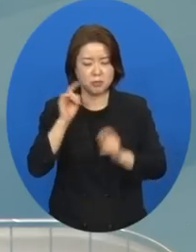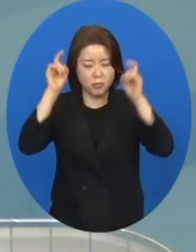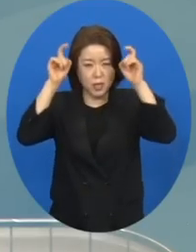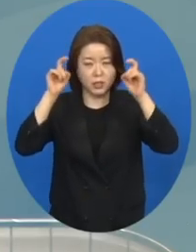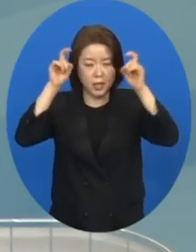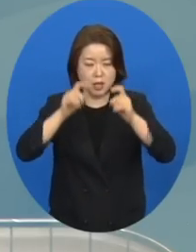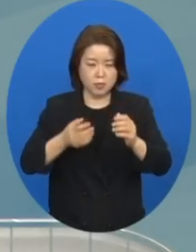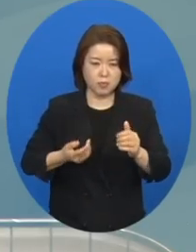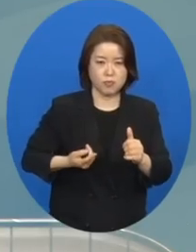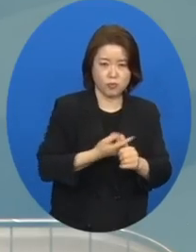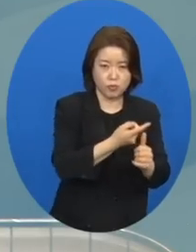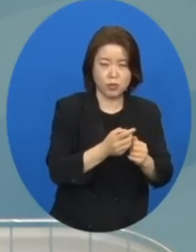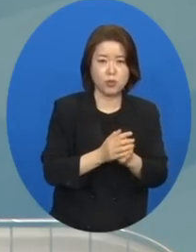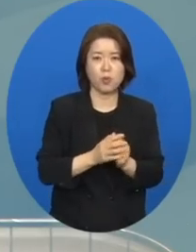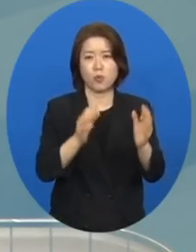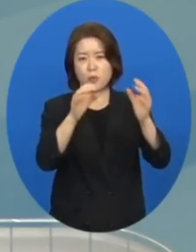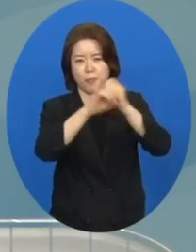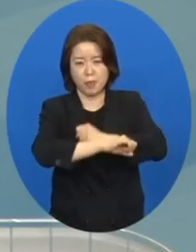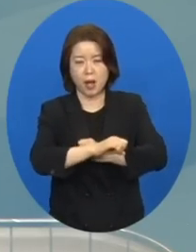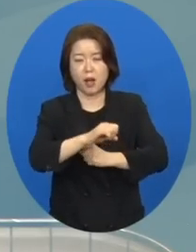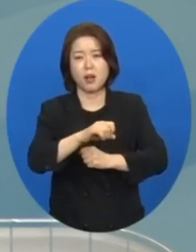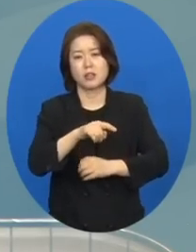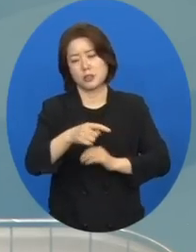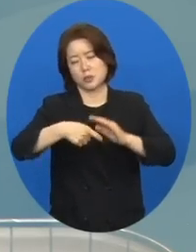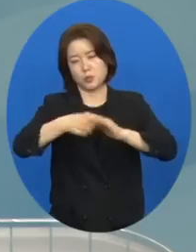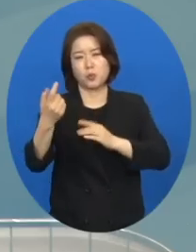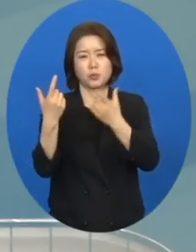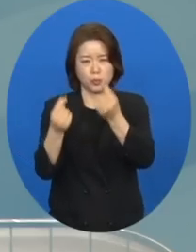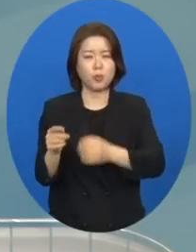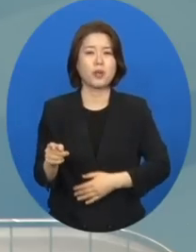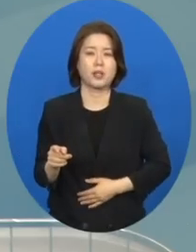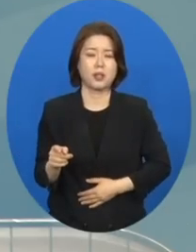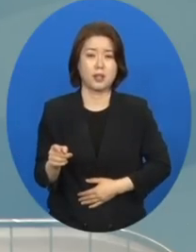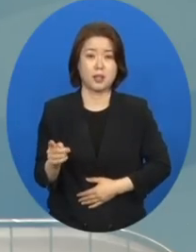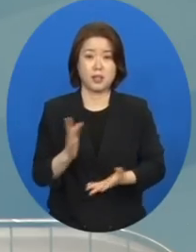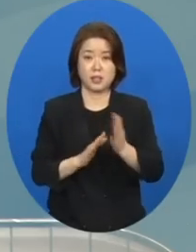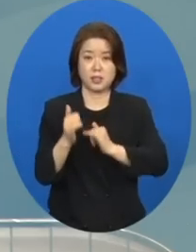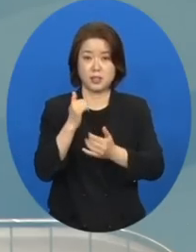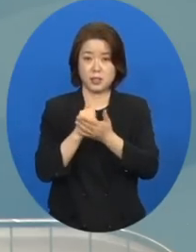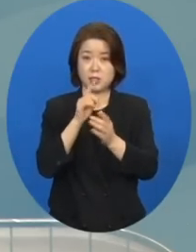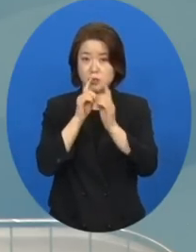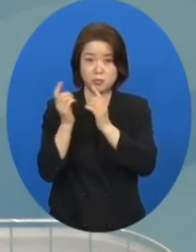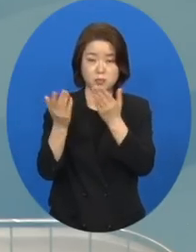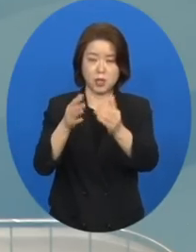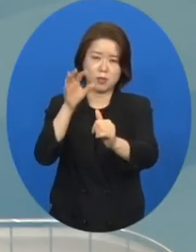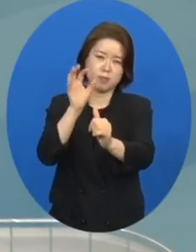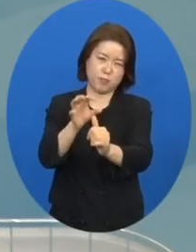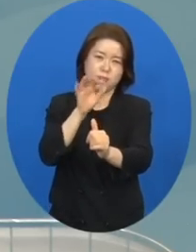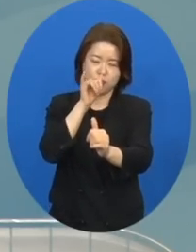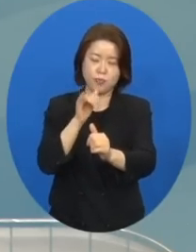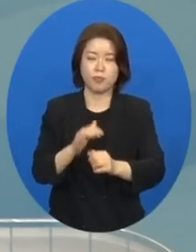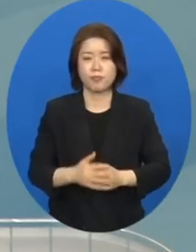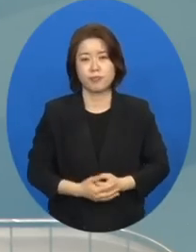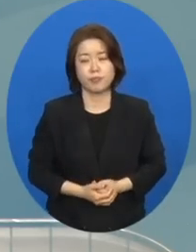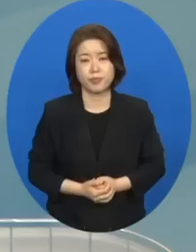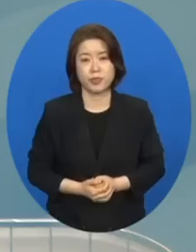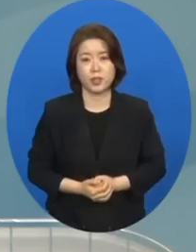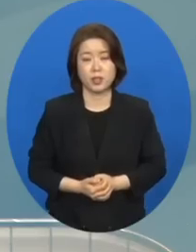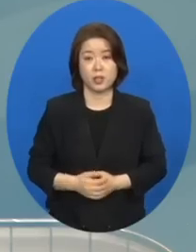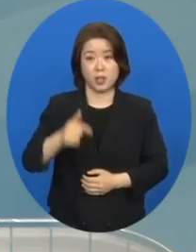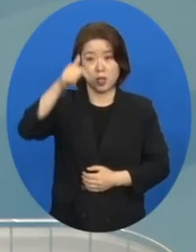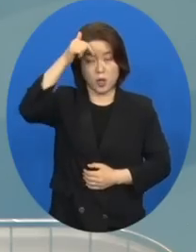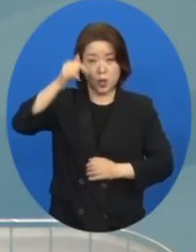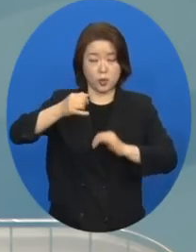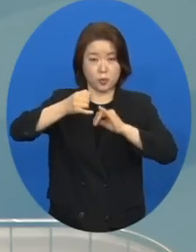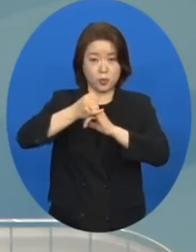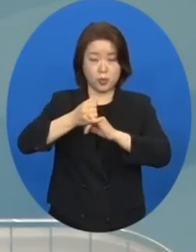죽이고 파괴하는 도둑과 다름없다 라고 아 예수님께서는 색만 하시는 겁니다 이 구역의 s 게서